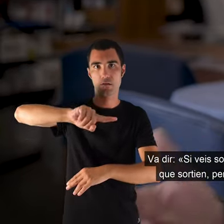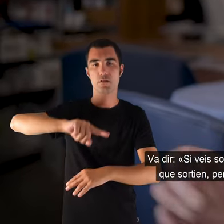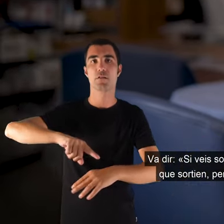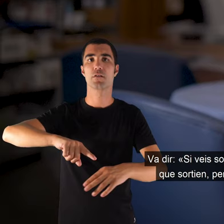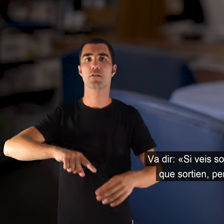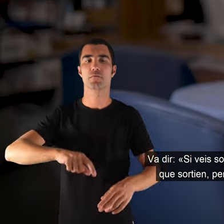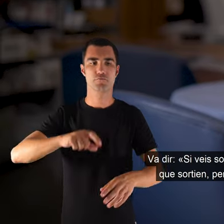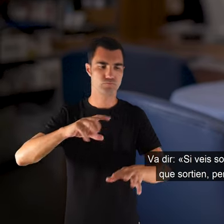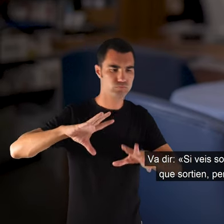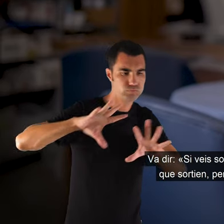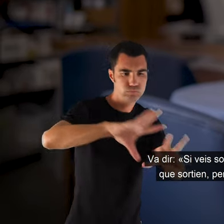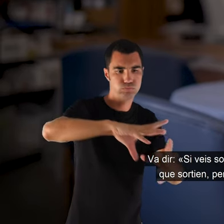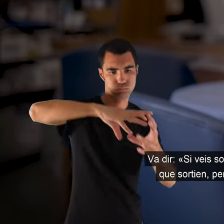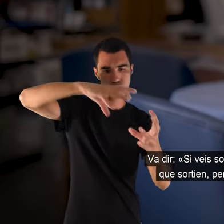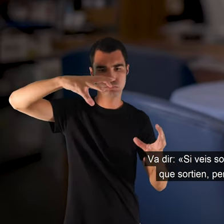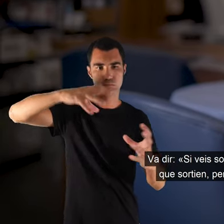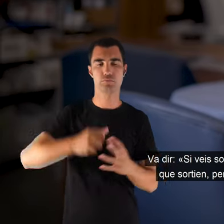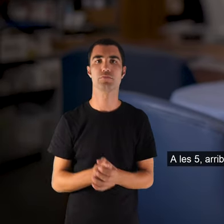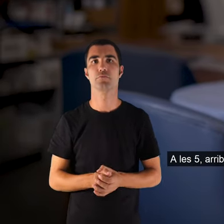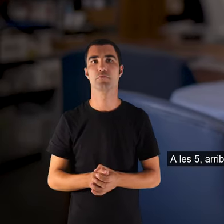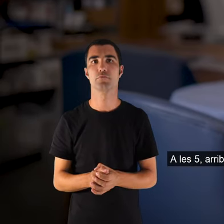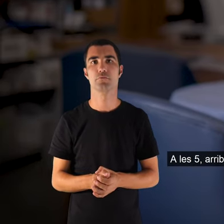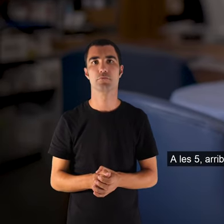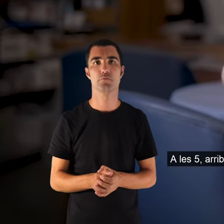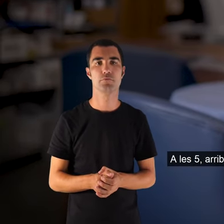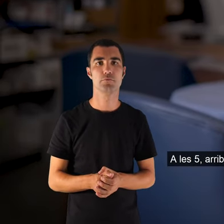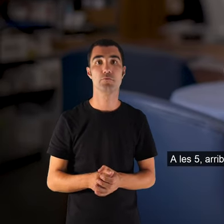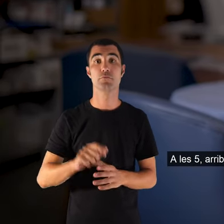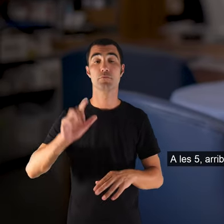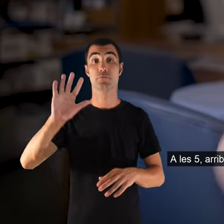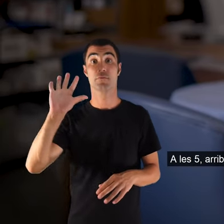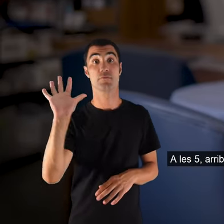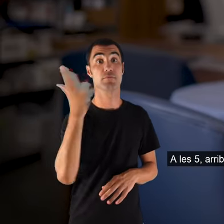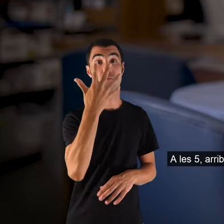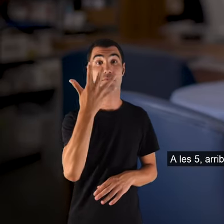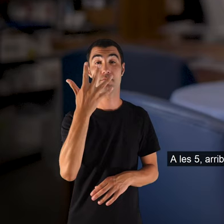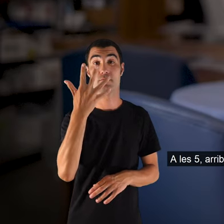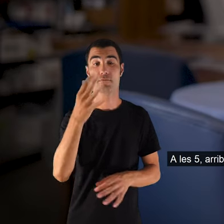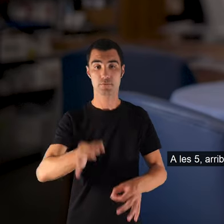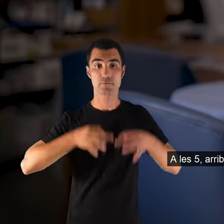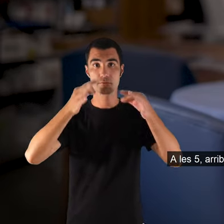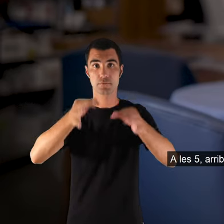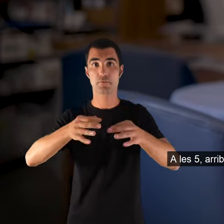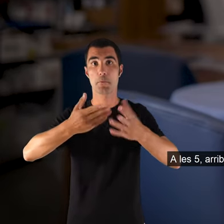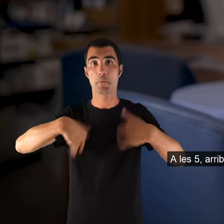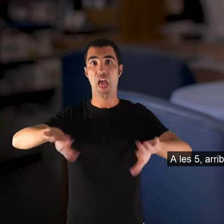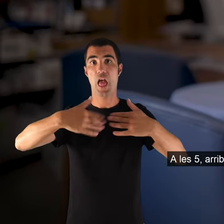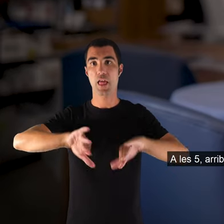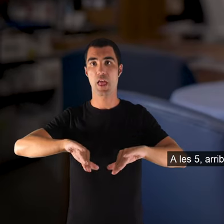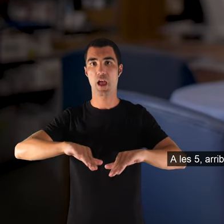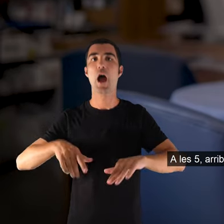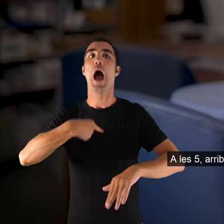nanses. I partirem. I a les 5 arribàrem a la platja que havien de